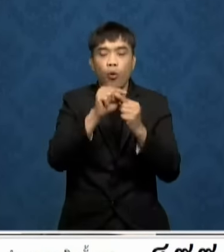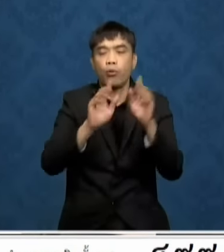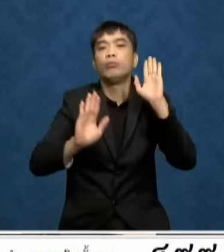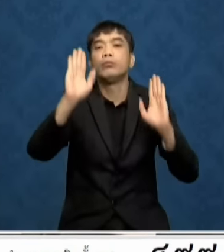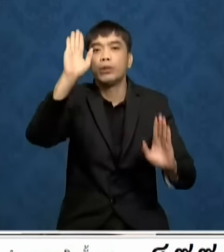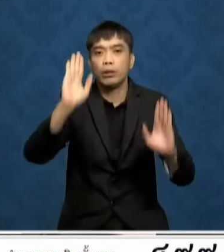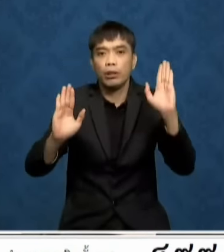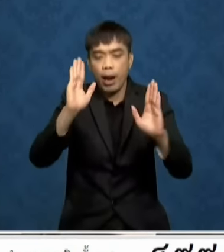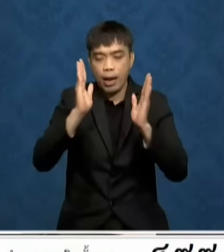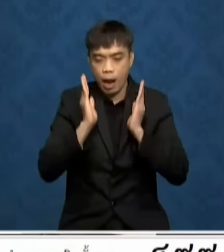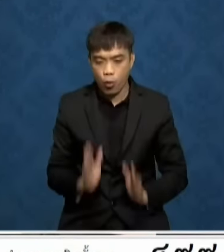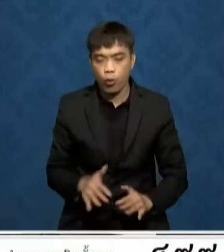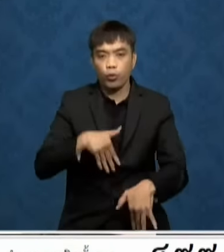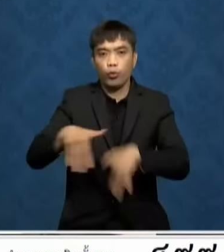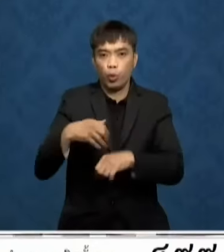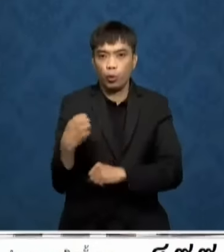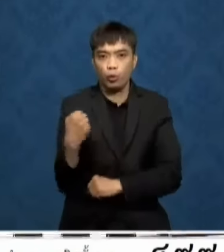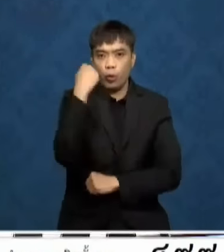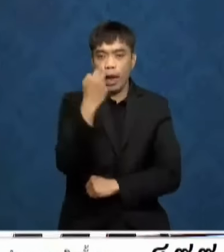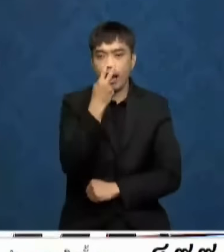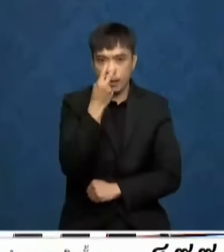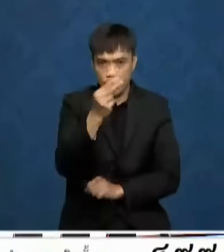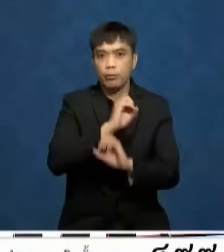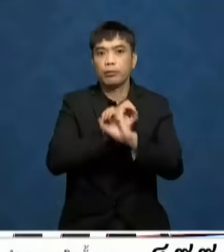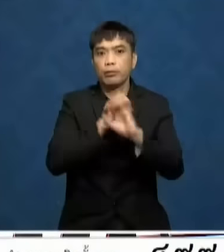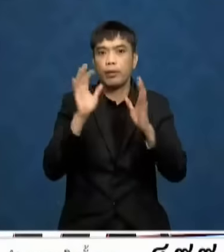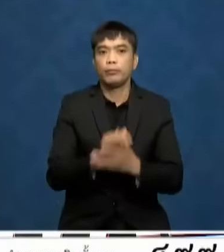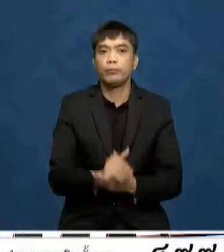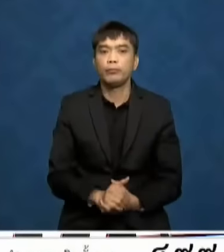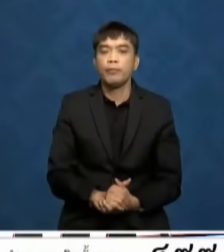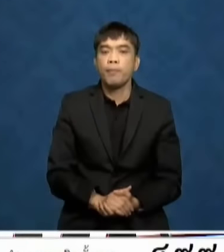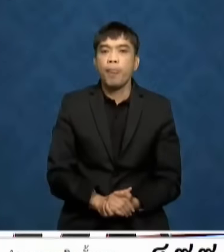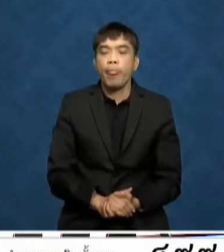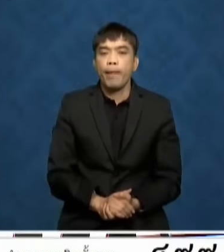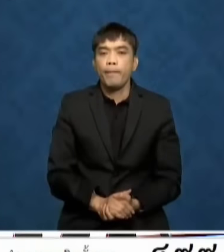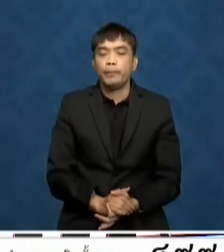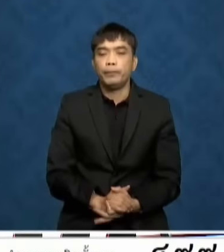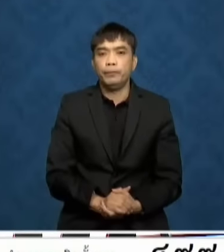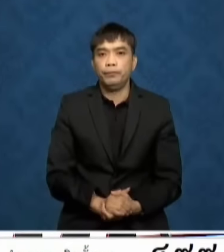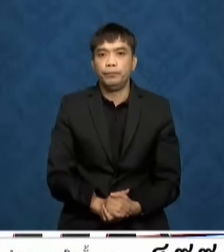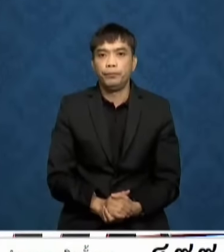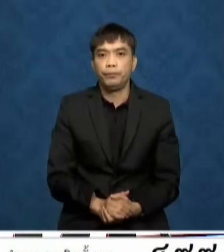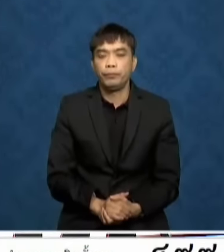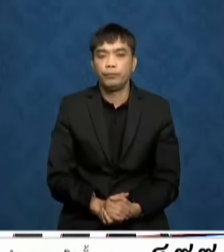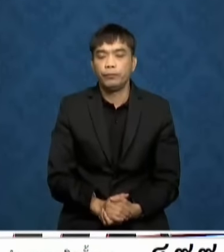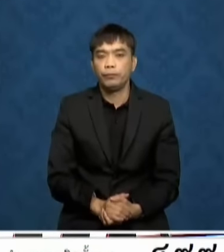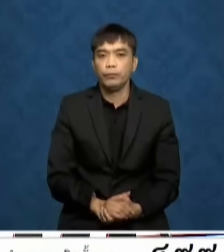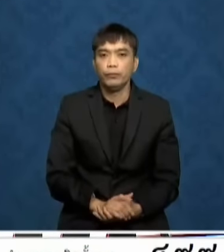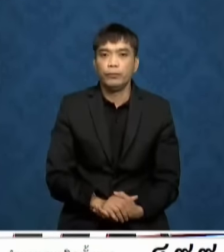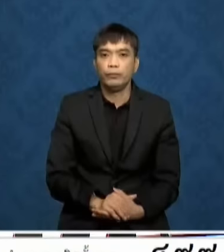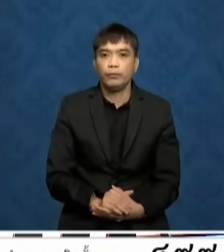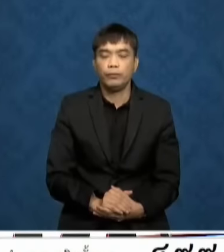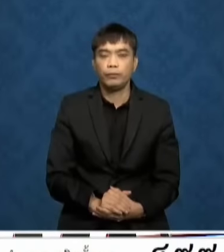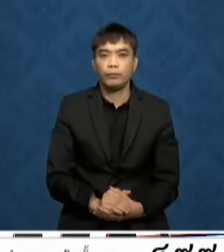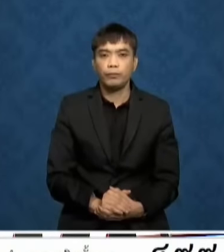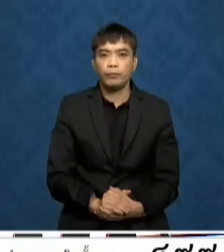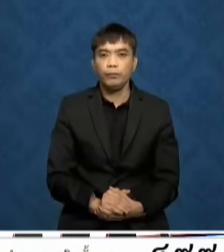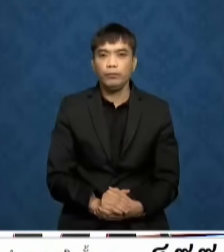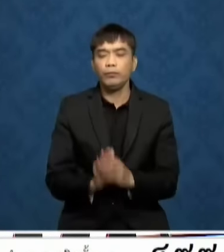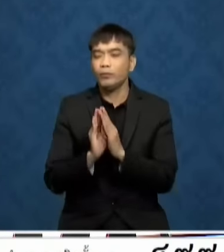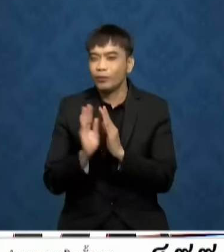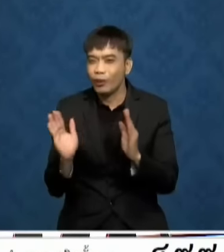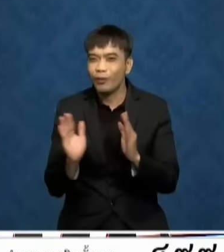ชนขอบคุณค่ะ ขอบคุณครับเชิญท่านจิรัตน์ทองสุวรรณครับ ครับขอบคุณท่